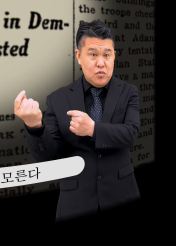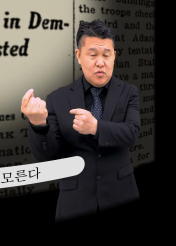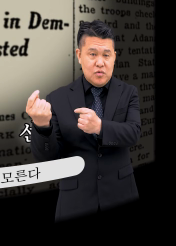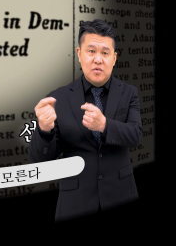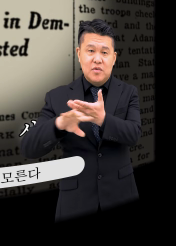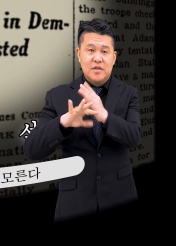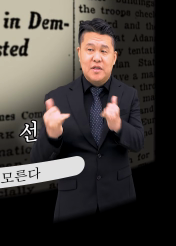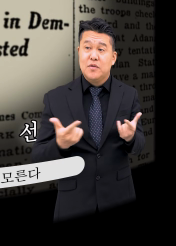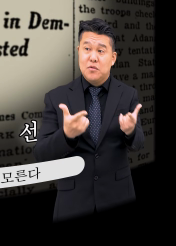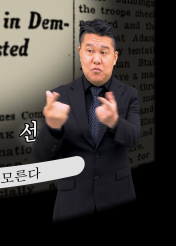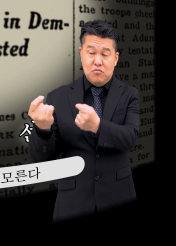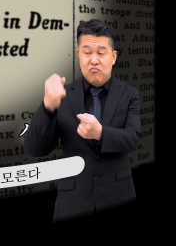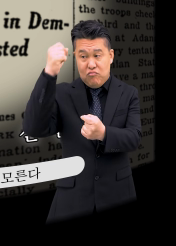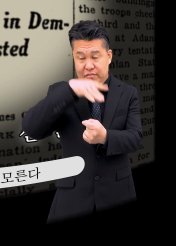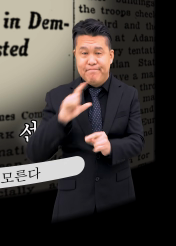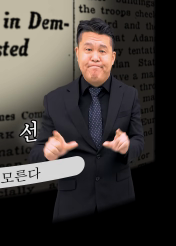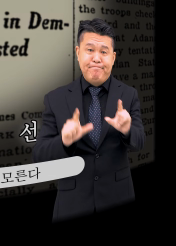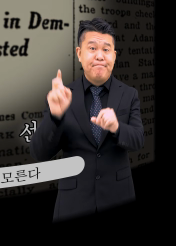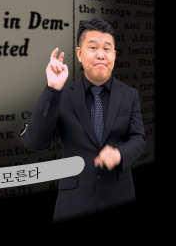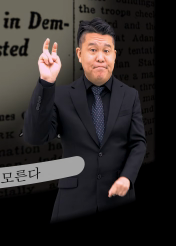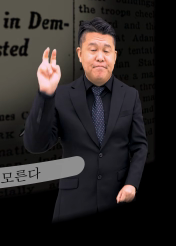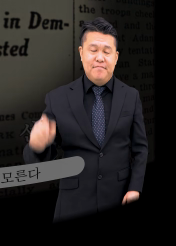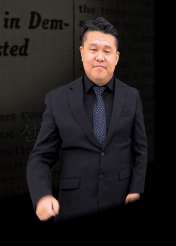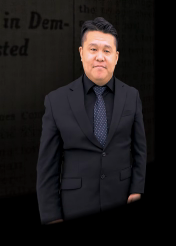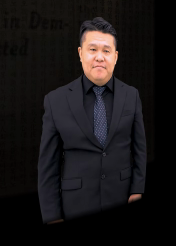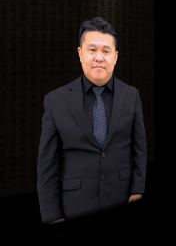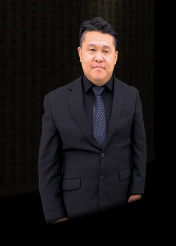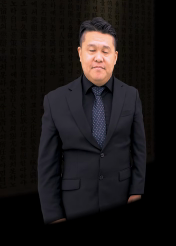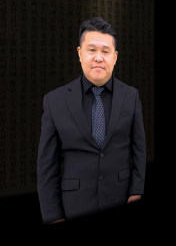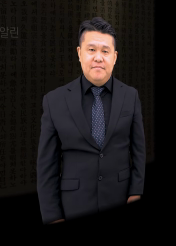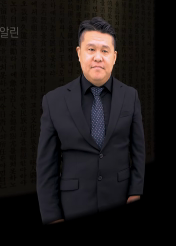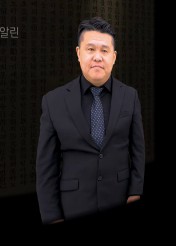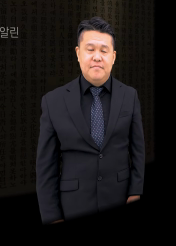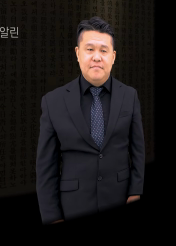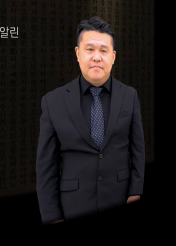평범한 이방인의 삶을 살았을지도 모른다.